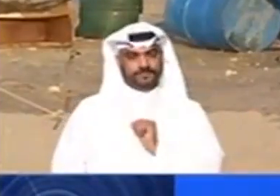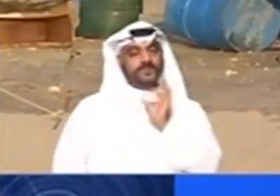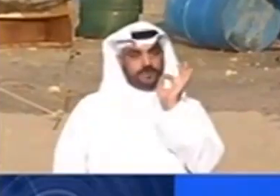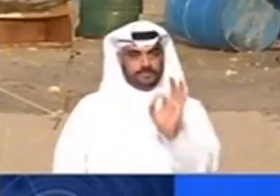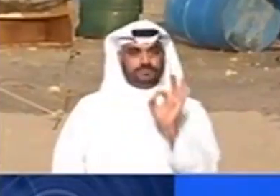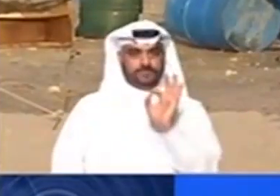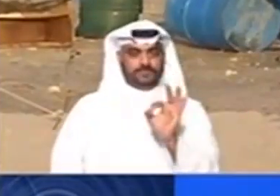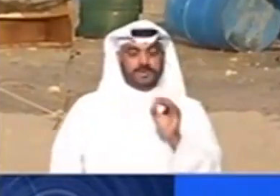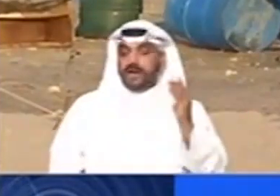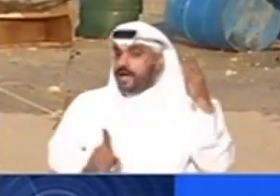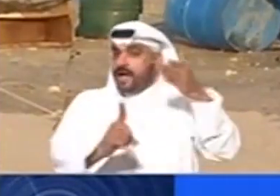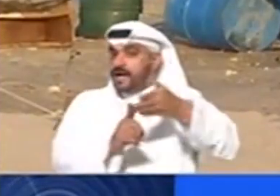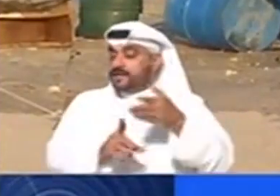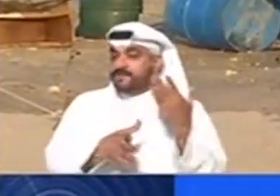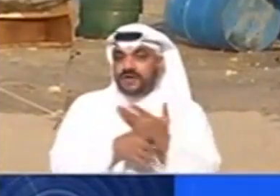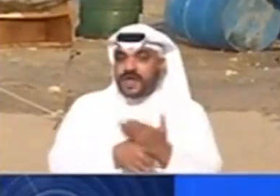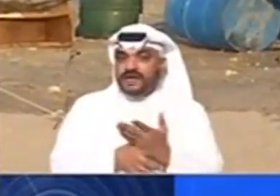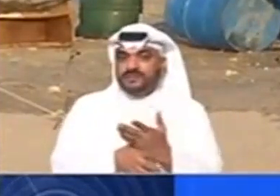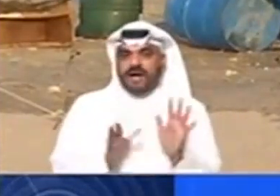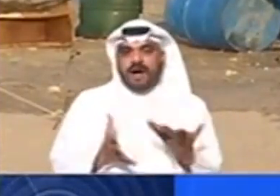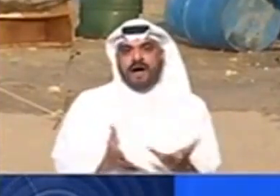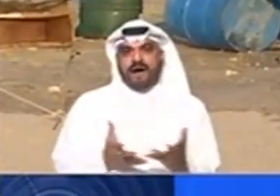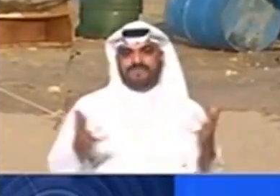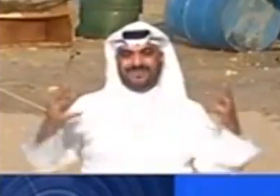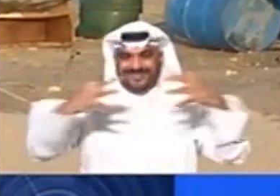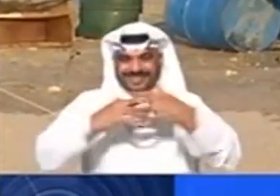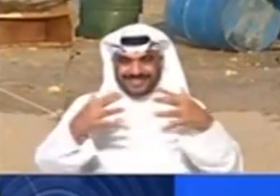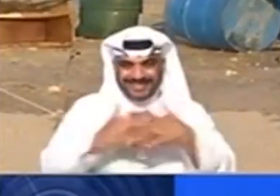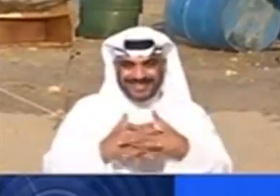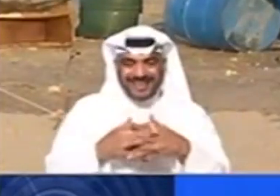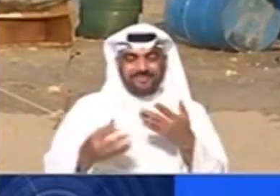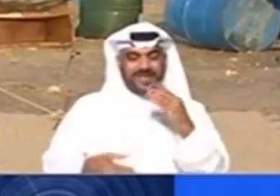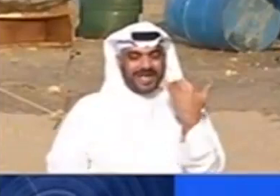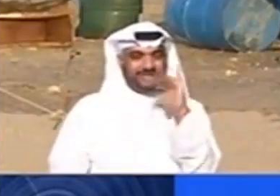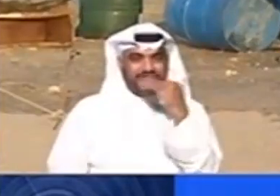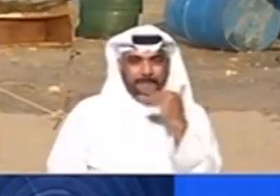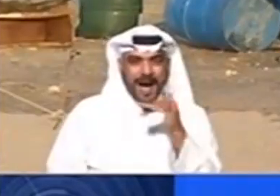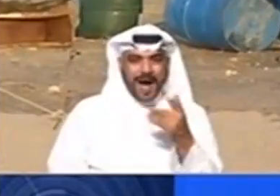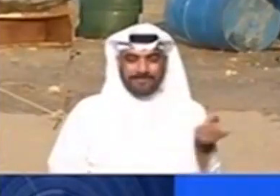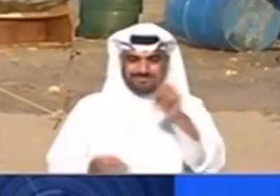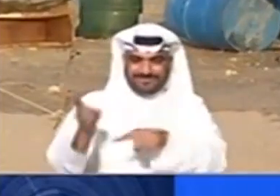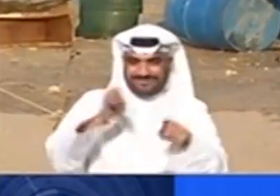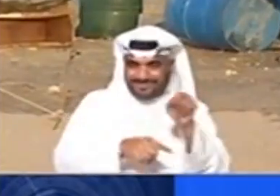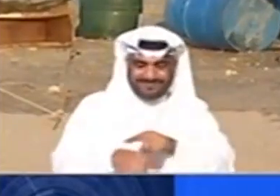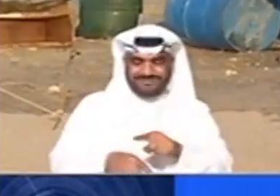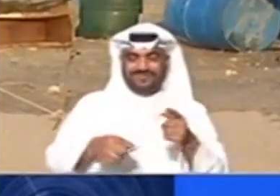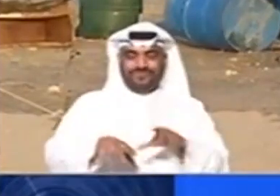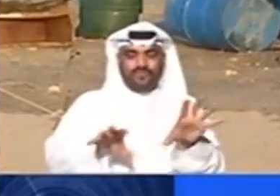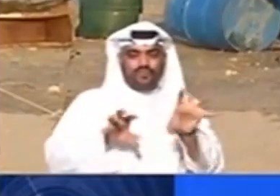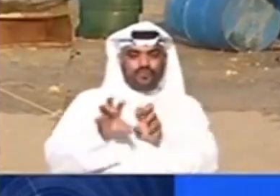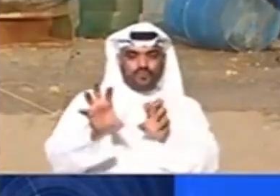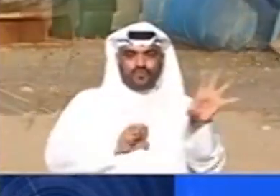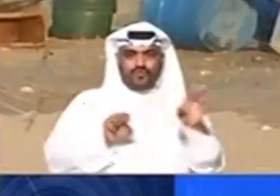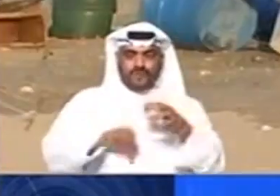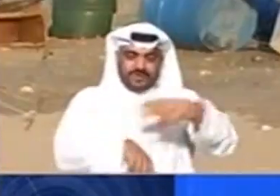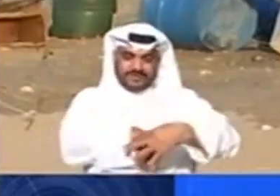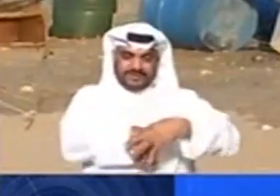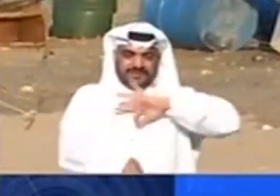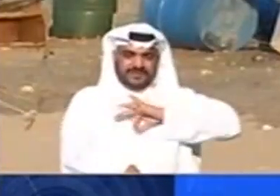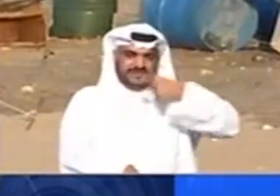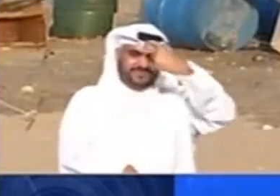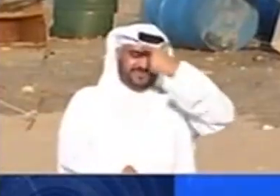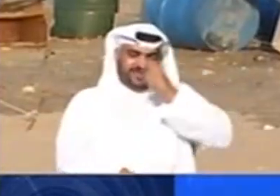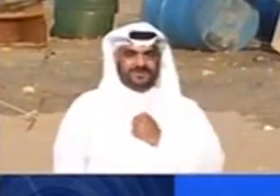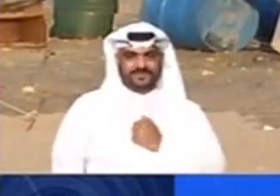هو الهدف منها لعدم التجمعات في الأماكن هذه، يعني لمواجهة فيروس كورونا. طبعا